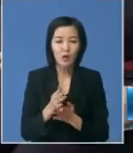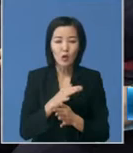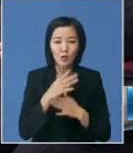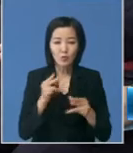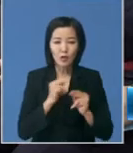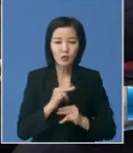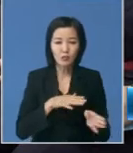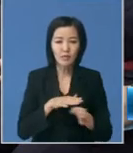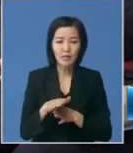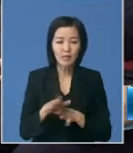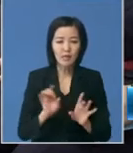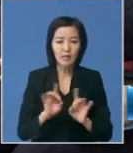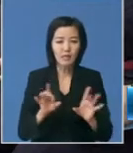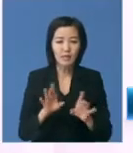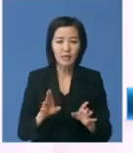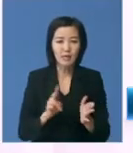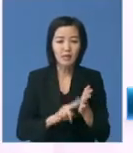істеліп жатқанын жеткізді.